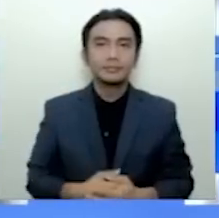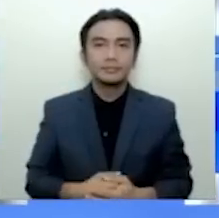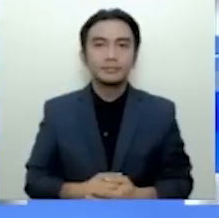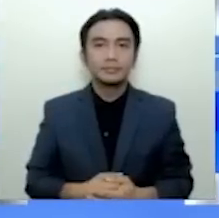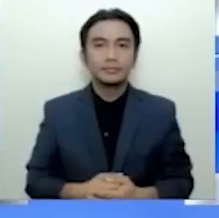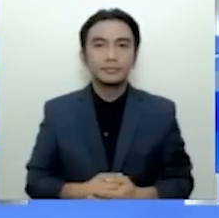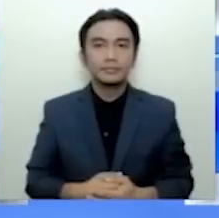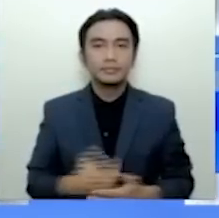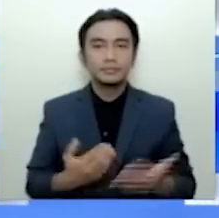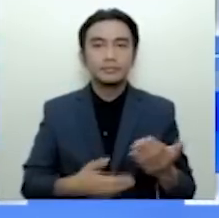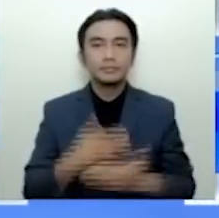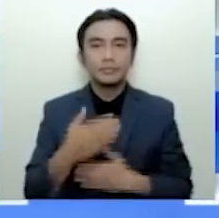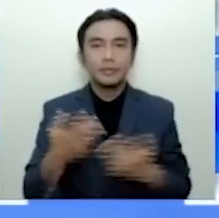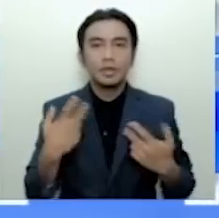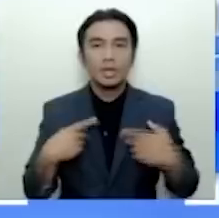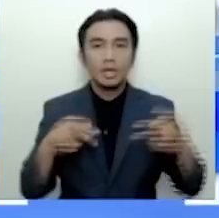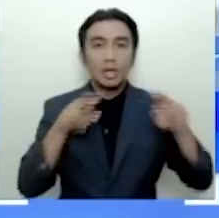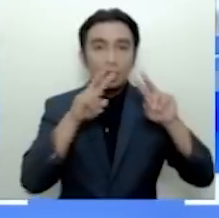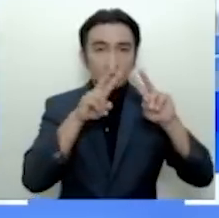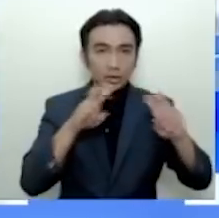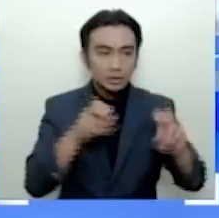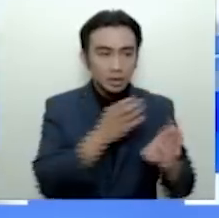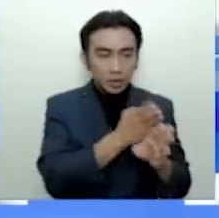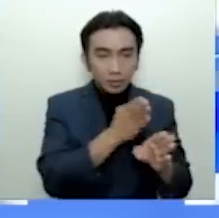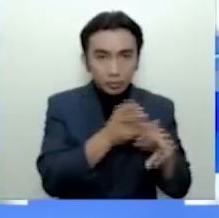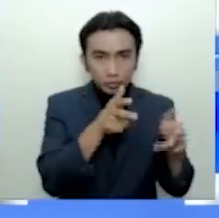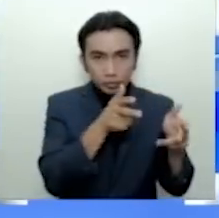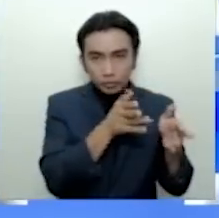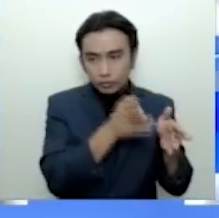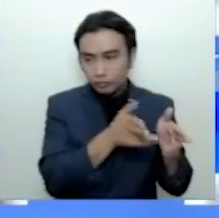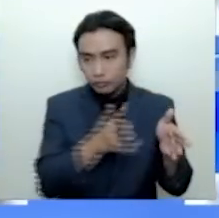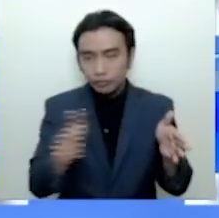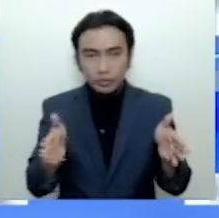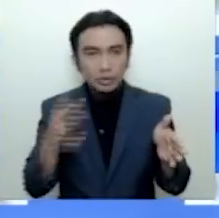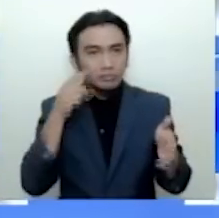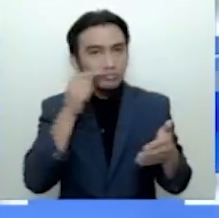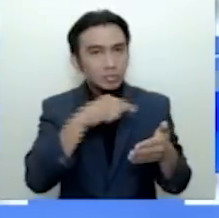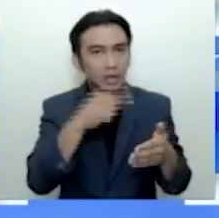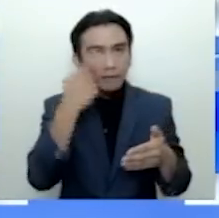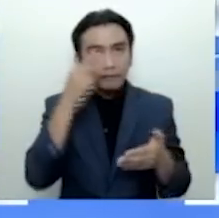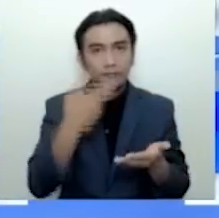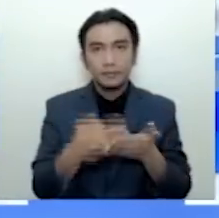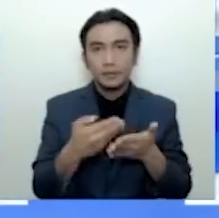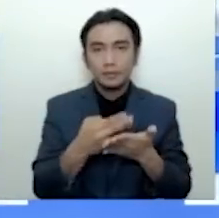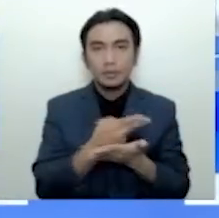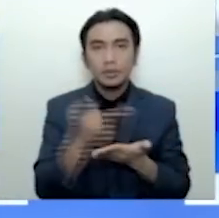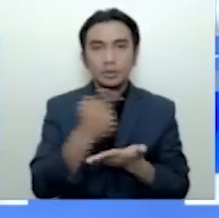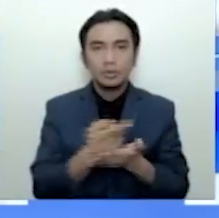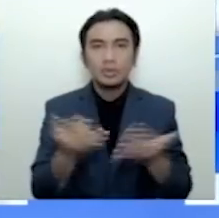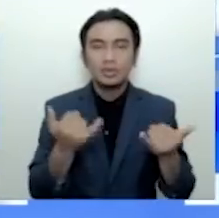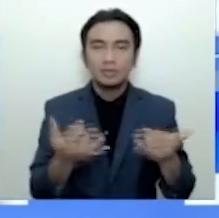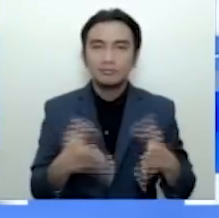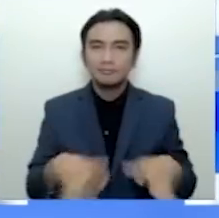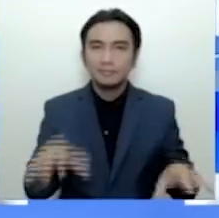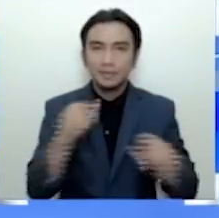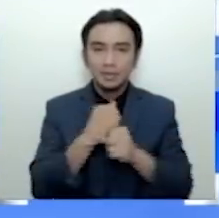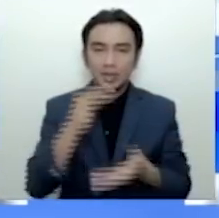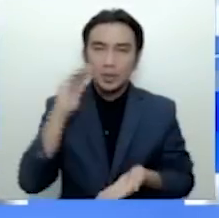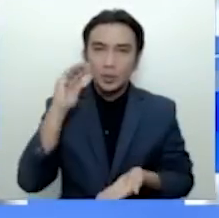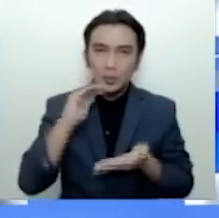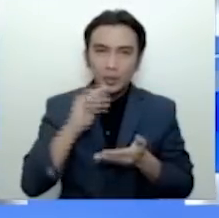Ininspeksyon na ang mga bus pa probinsya para sa nalalapit na Semana Santa. Ngayon pa lang, paubusan tiket para sa ilang